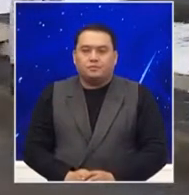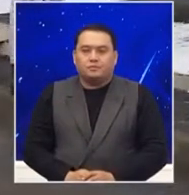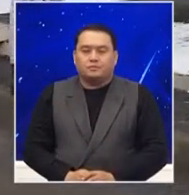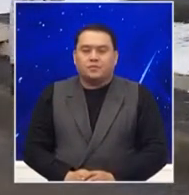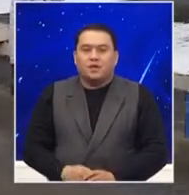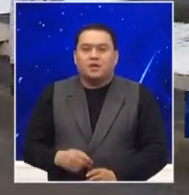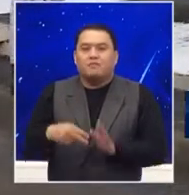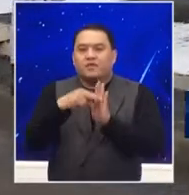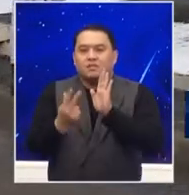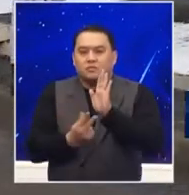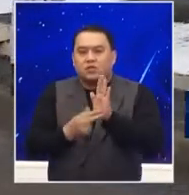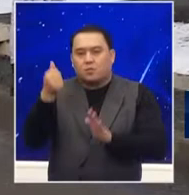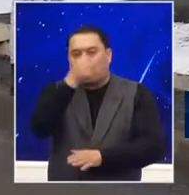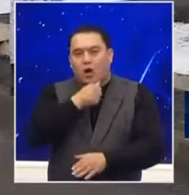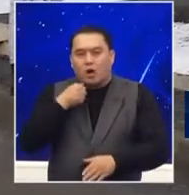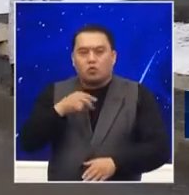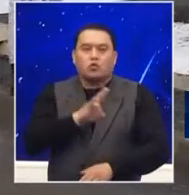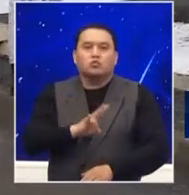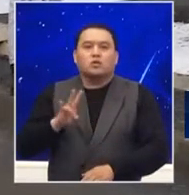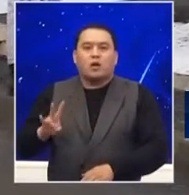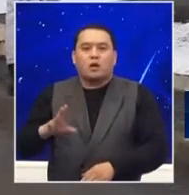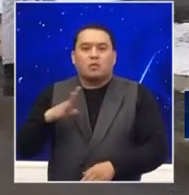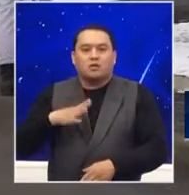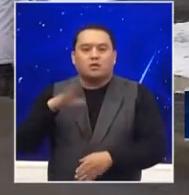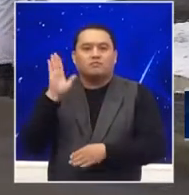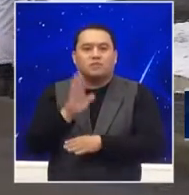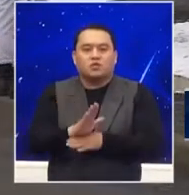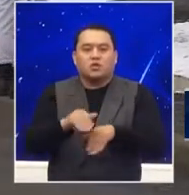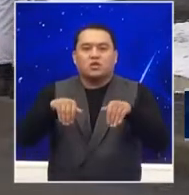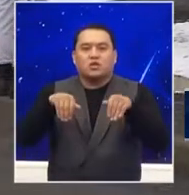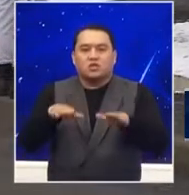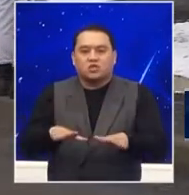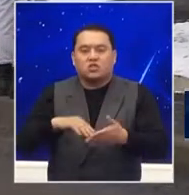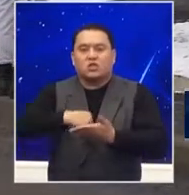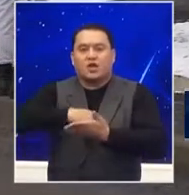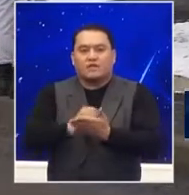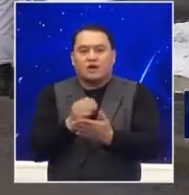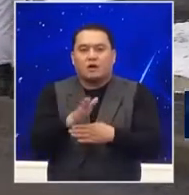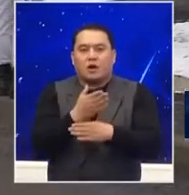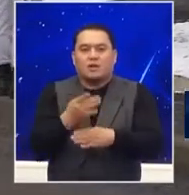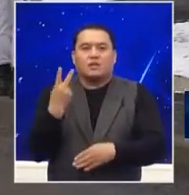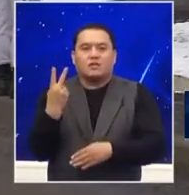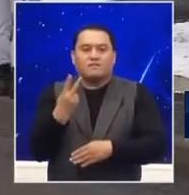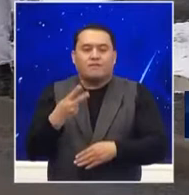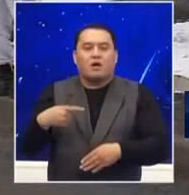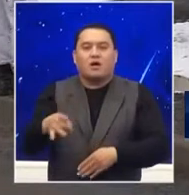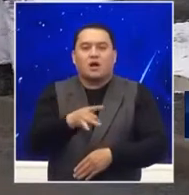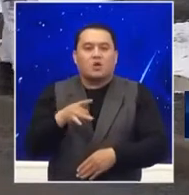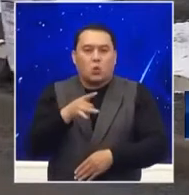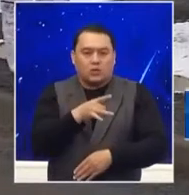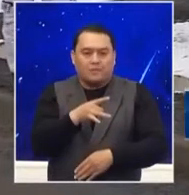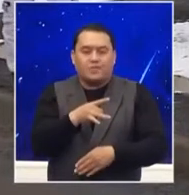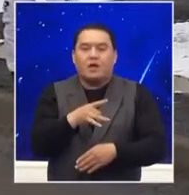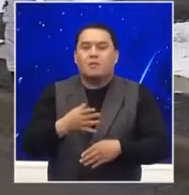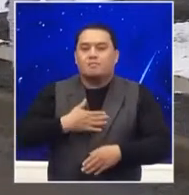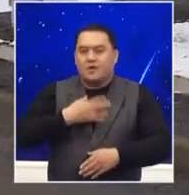В 2018 году Нурсултаном Назарбаевым было принято историческое решение о разделении Райымбекского района на два самостоятельных региона.